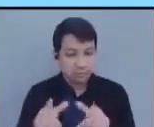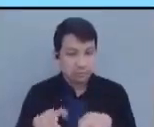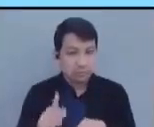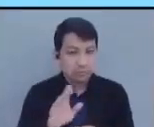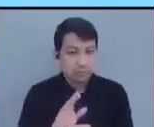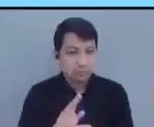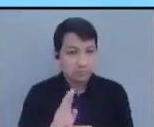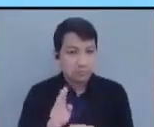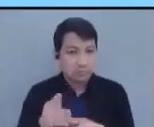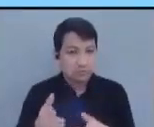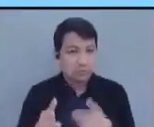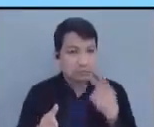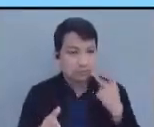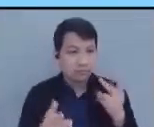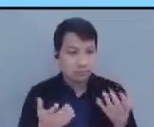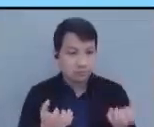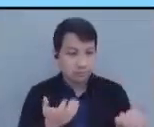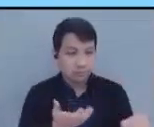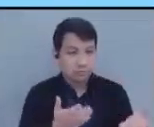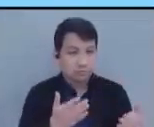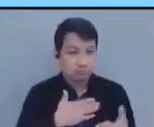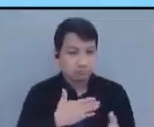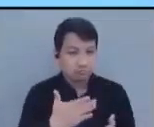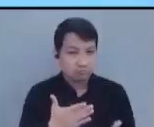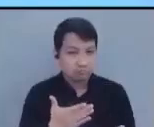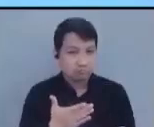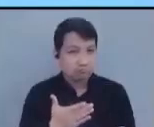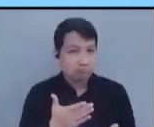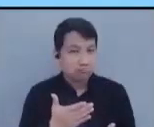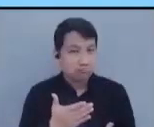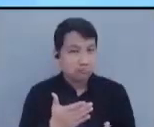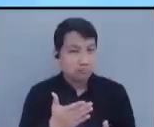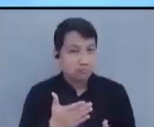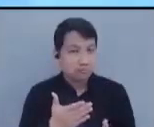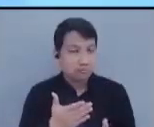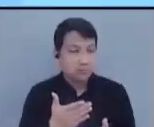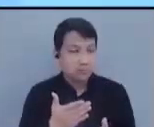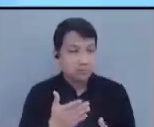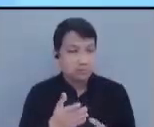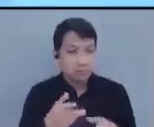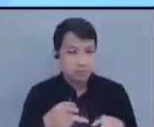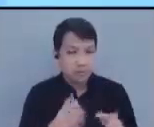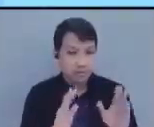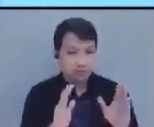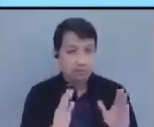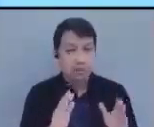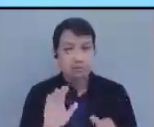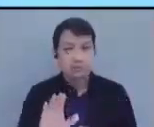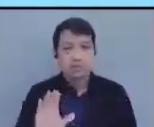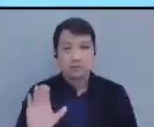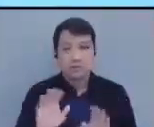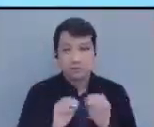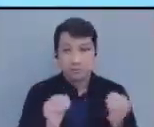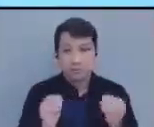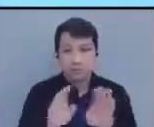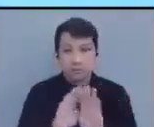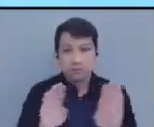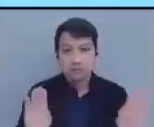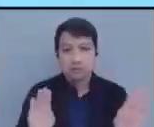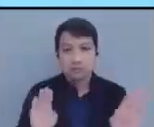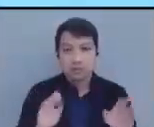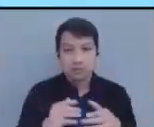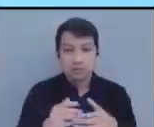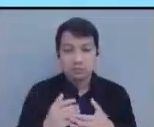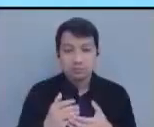they still deserve that privilege. Nakalabas na mula sa detention cell ng Kamara ang SM&I host na sina Lorraine Badoy at